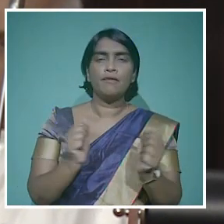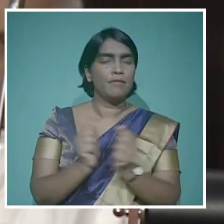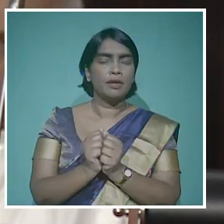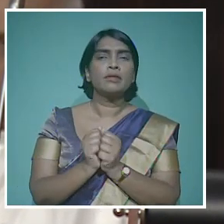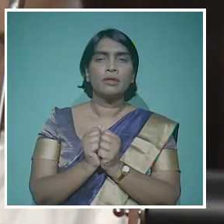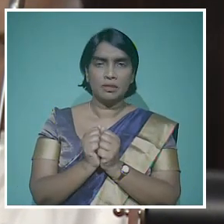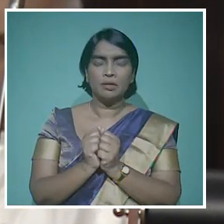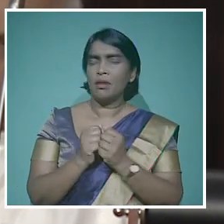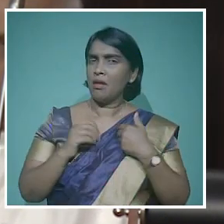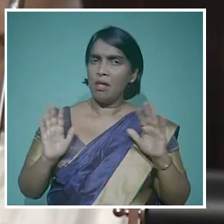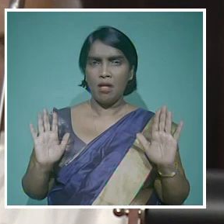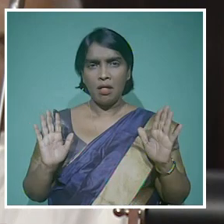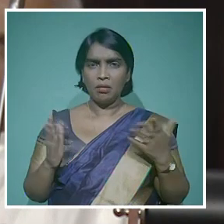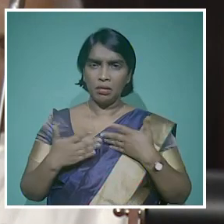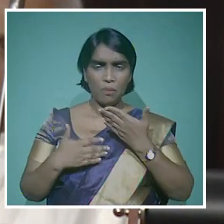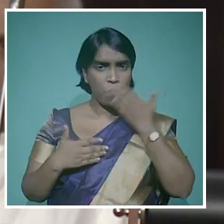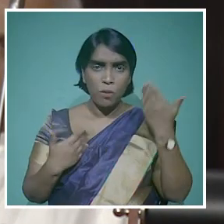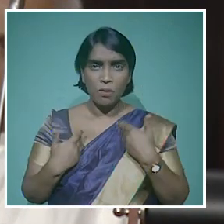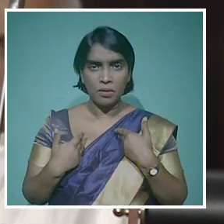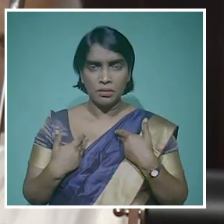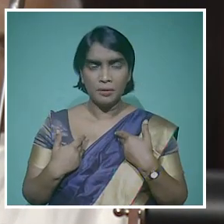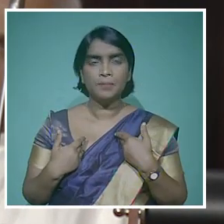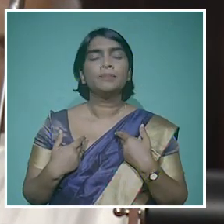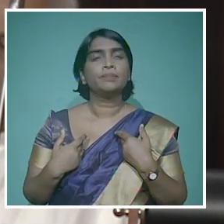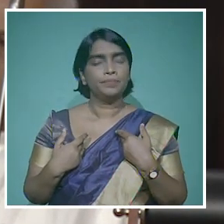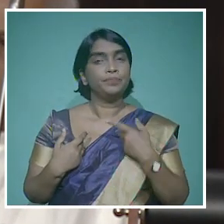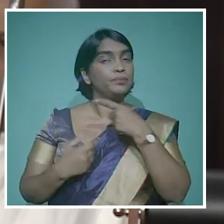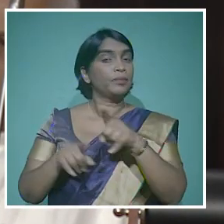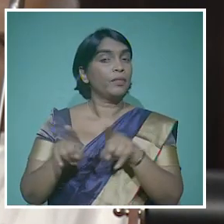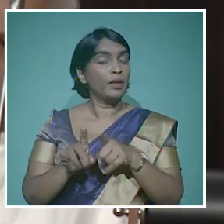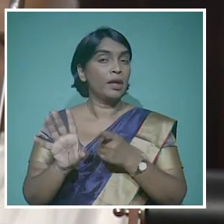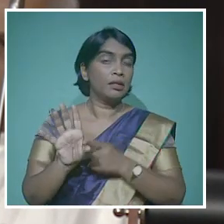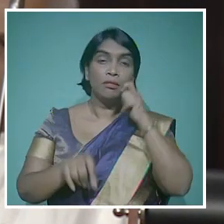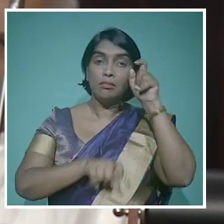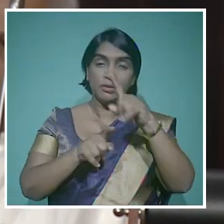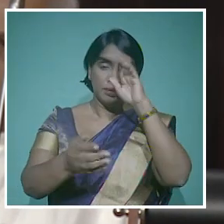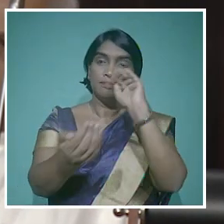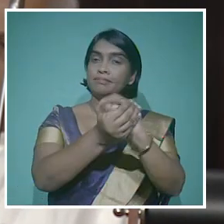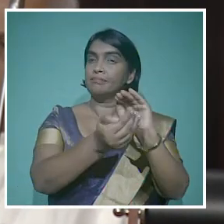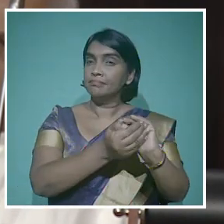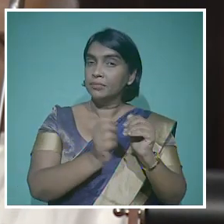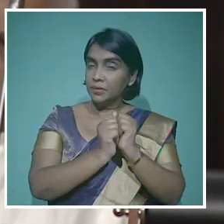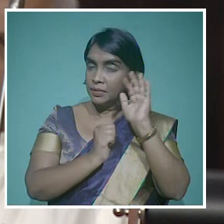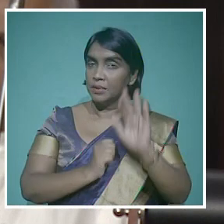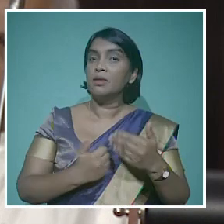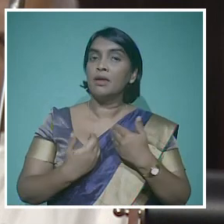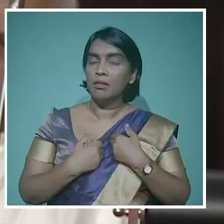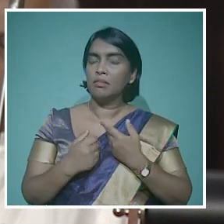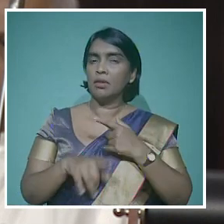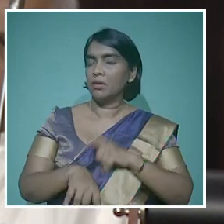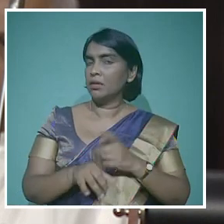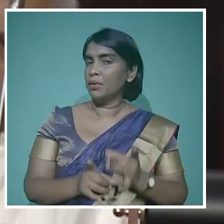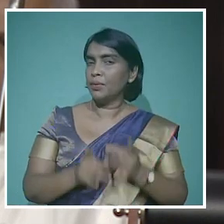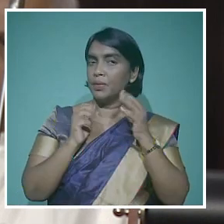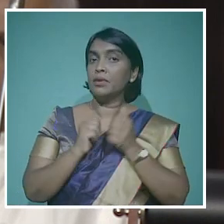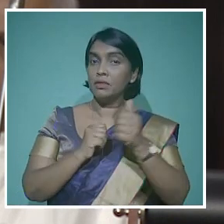ගැන සෑහීමකට පත්වෙන්න පුළුවන්ද? ඒ තරුණ පරපුර ආරක්ෂා කර ගැනීම උදෙසා අප නිසි කාර්යභාරයක්